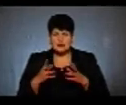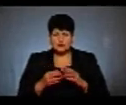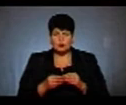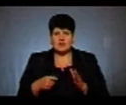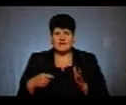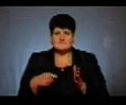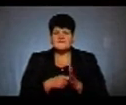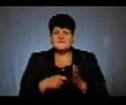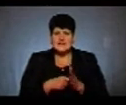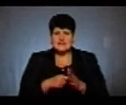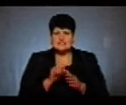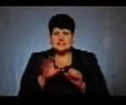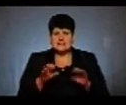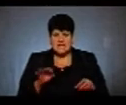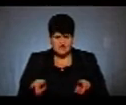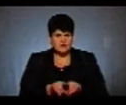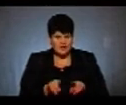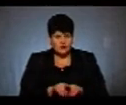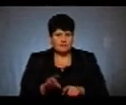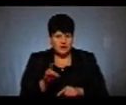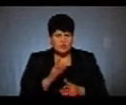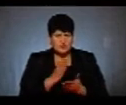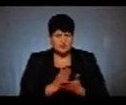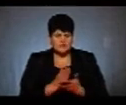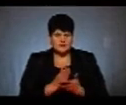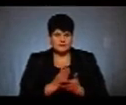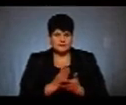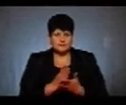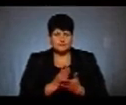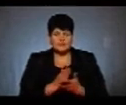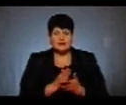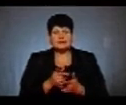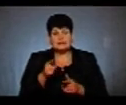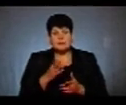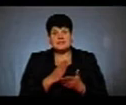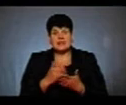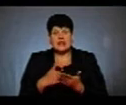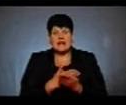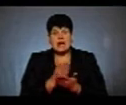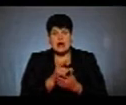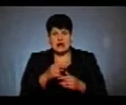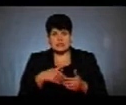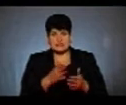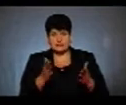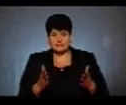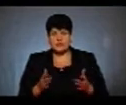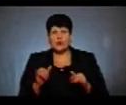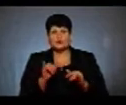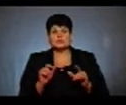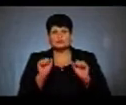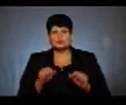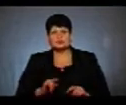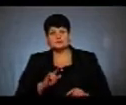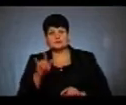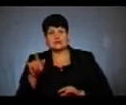вакцинація однаково в усіх районах проходила, чи десь зосереджувалася робота? Значить, там є певна карта, льотчики мають певну карту, де можна їхати, тому що